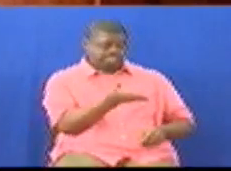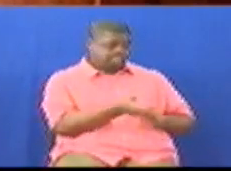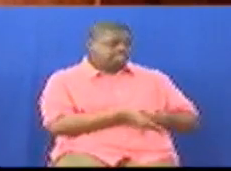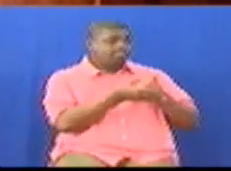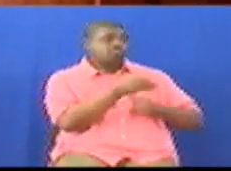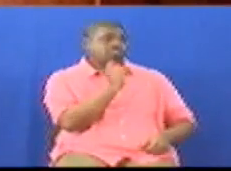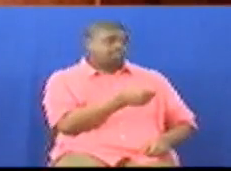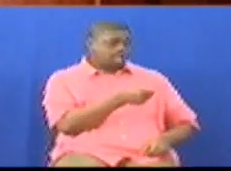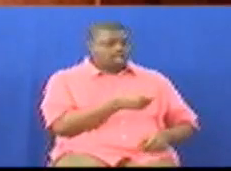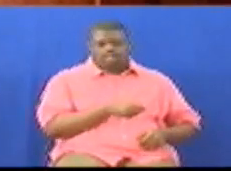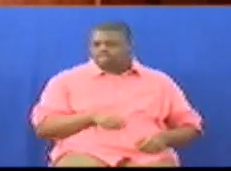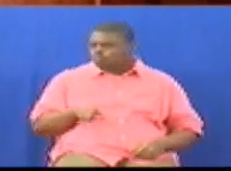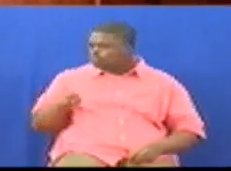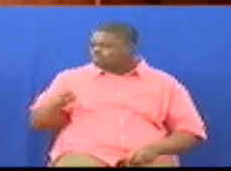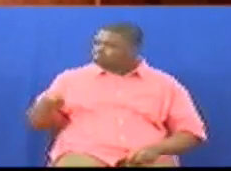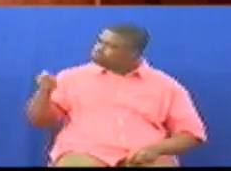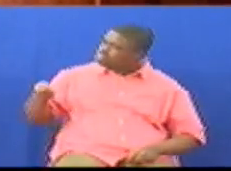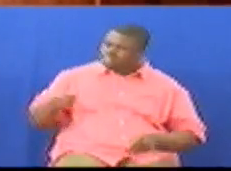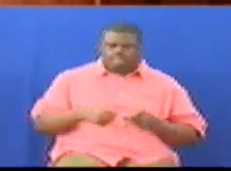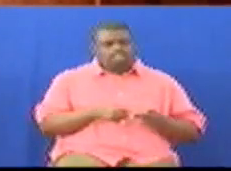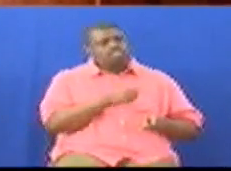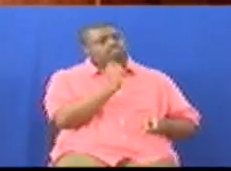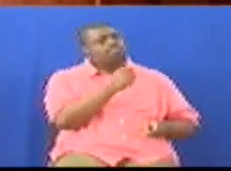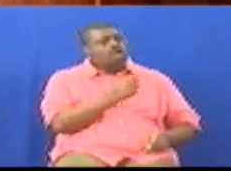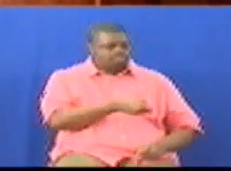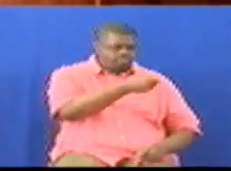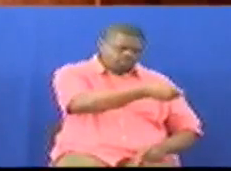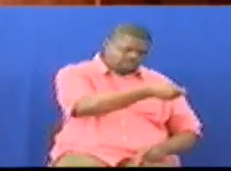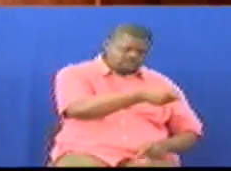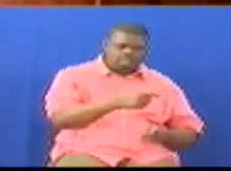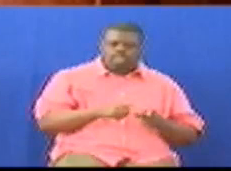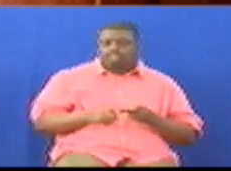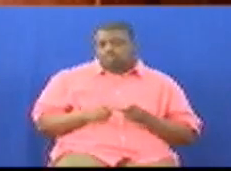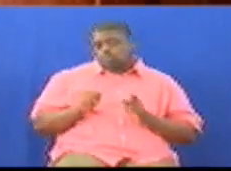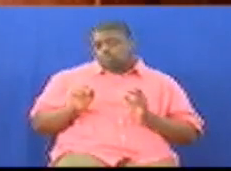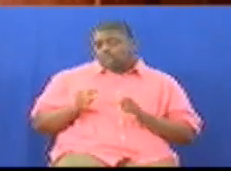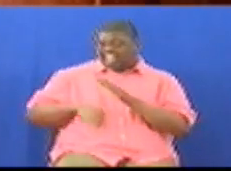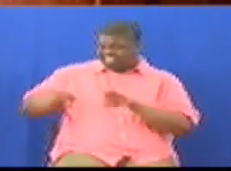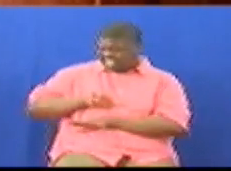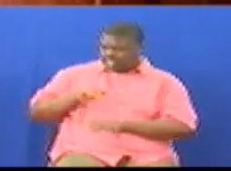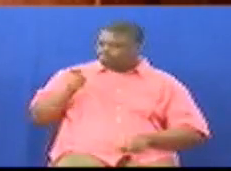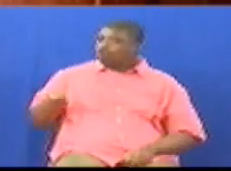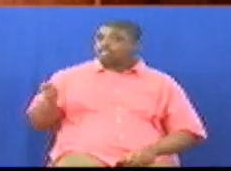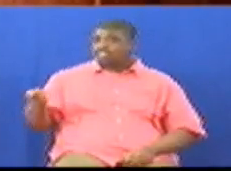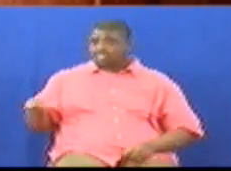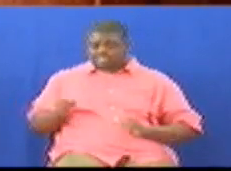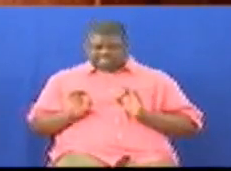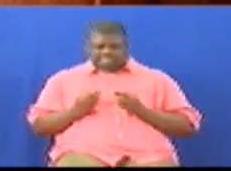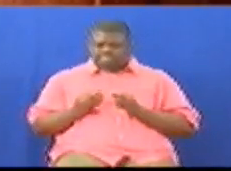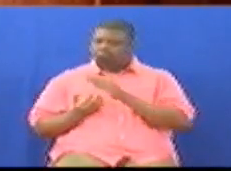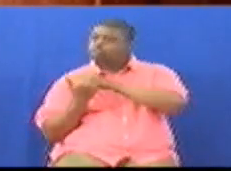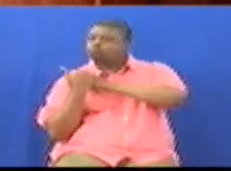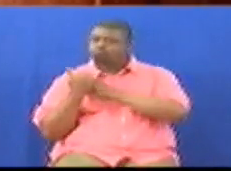wewe binafsi, kupongeza Mheshimiwa Spika na wenyeviti wa Bunge na kwa jinsi ambavyo mmekuwa mkitimiza majukumu yenu